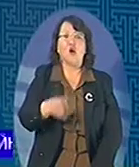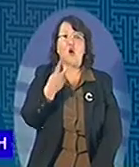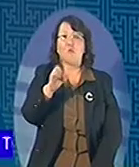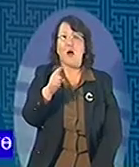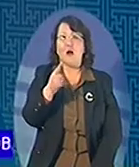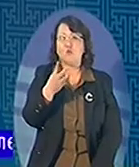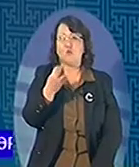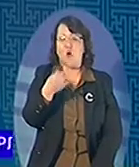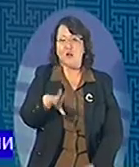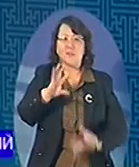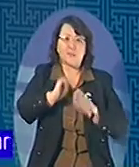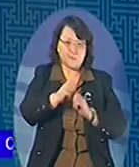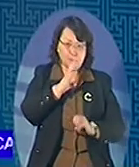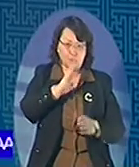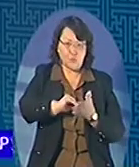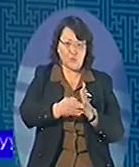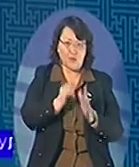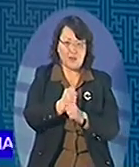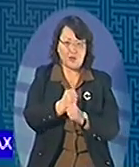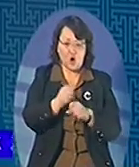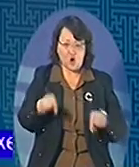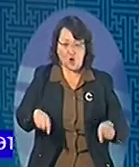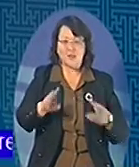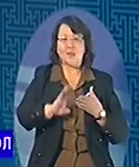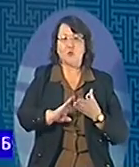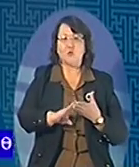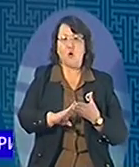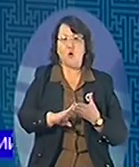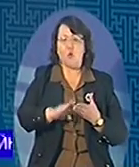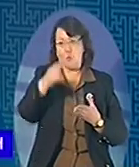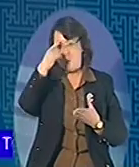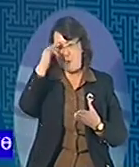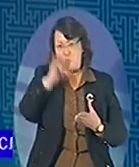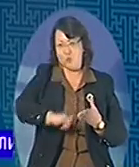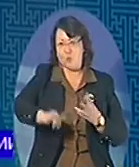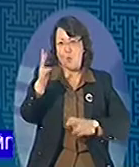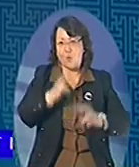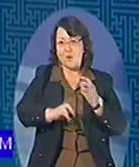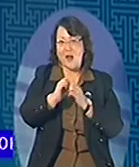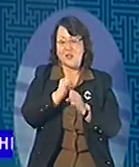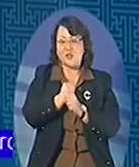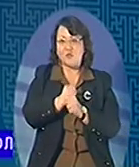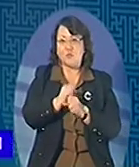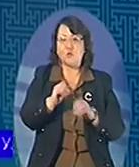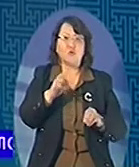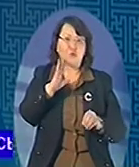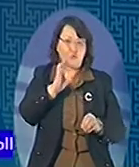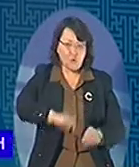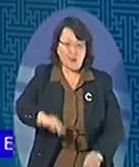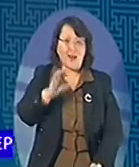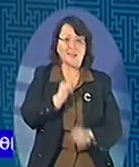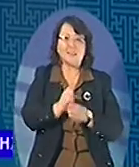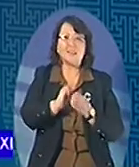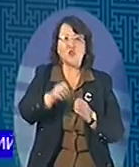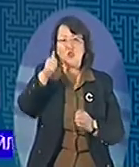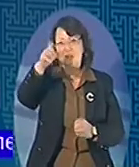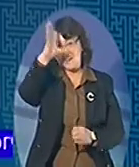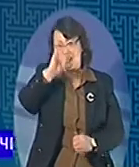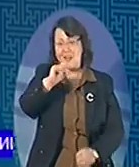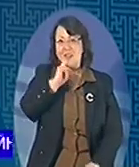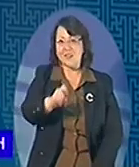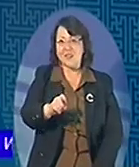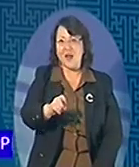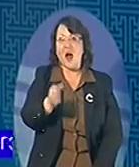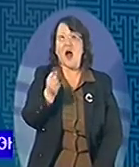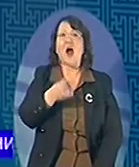Монголд хийхээр төлөвлөж байгаа ажлаа өнөөдөр танилцууллаа. Энэ жил Монгол улс үйлдвэрлэгч улс болохын төлөө ажиллах болно гэж ерөнхийдөө хэлж байгаа. Мөн ард түмнийхээ ахуй